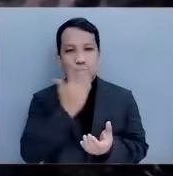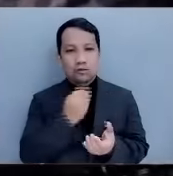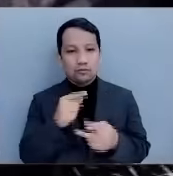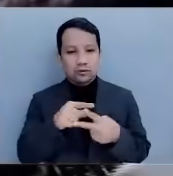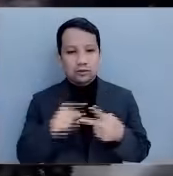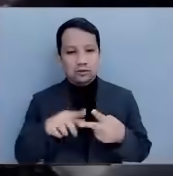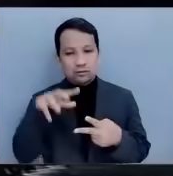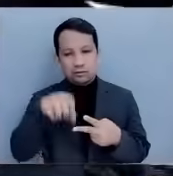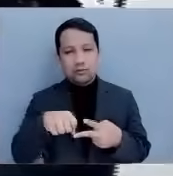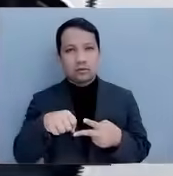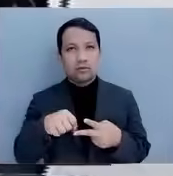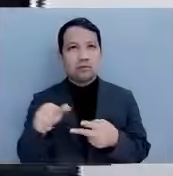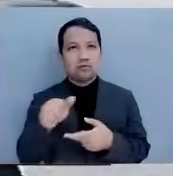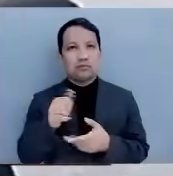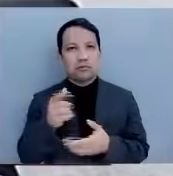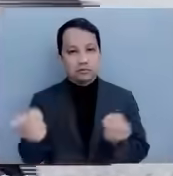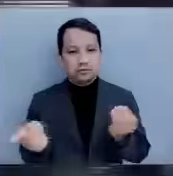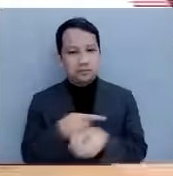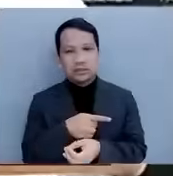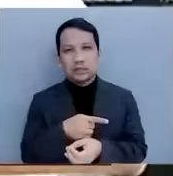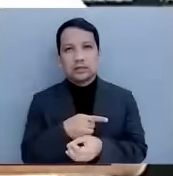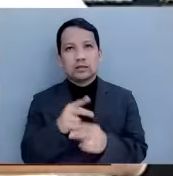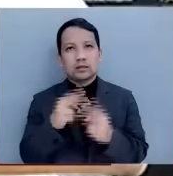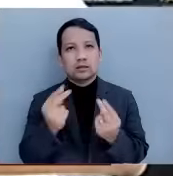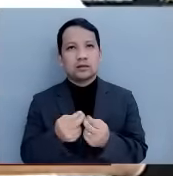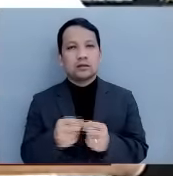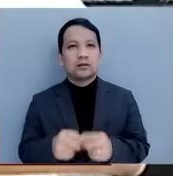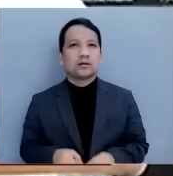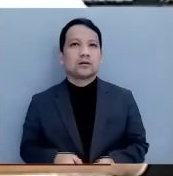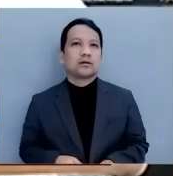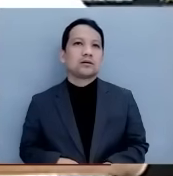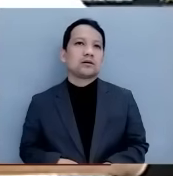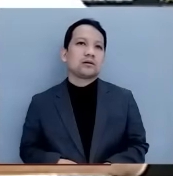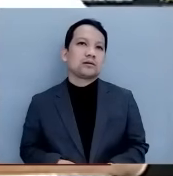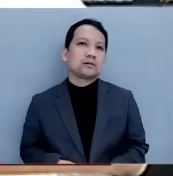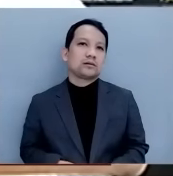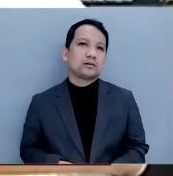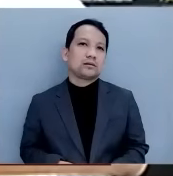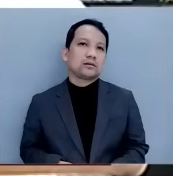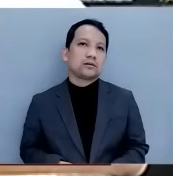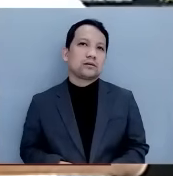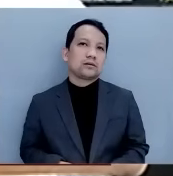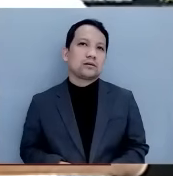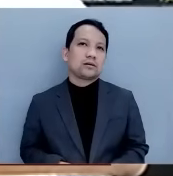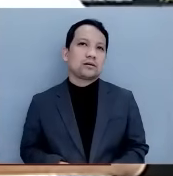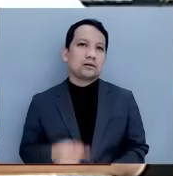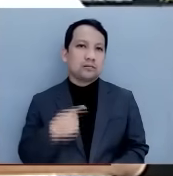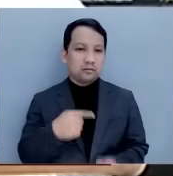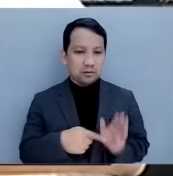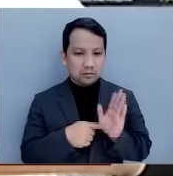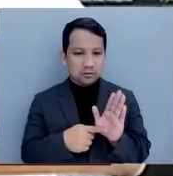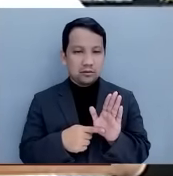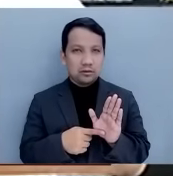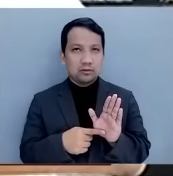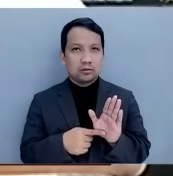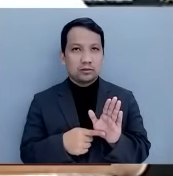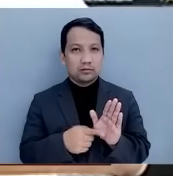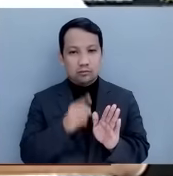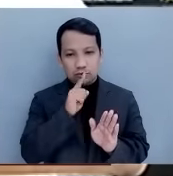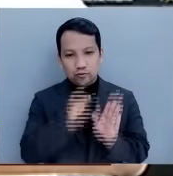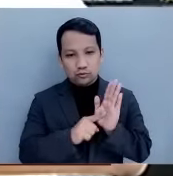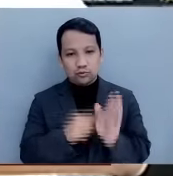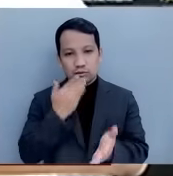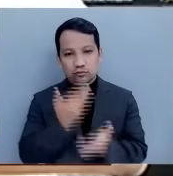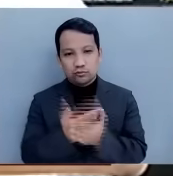nahuli. Pwede rin silang masibak sa pwesto. Kami yung nagli-lead by example at hindi kami yung nangunguna sa pag-violate.